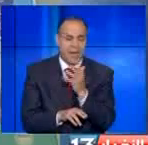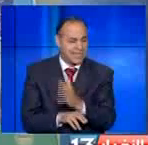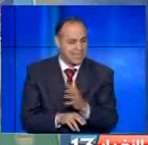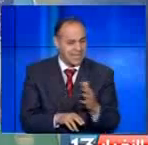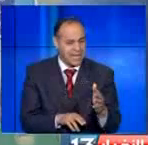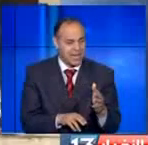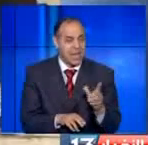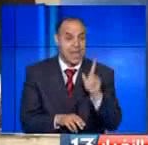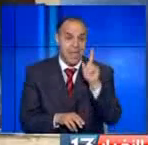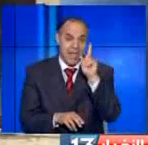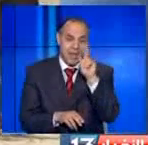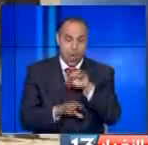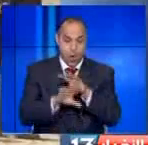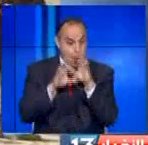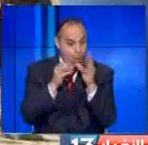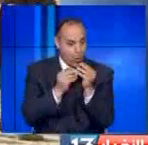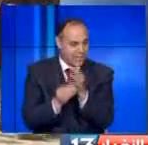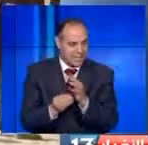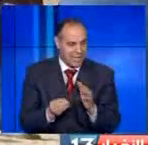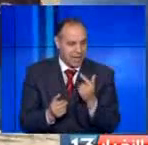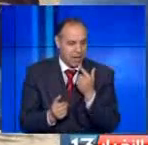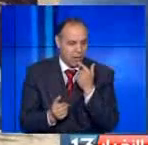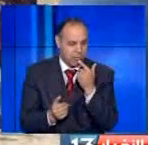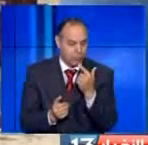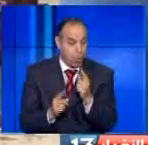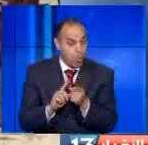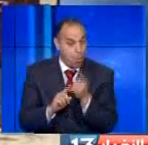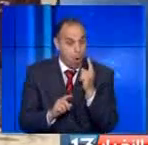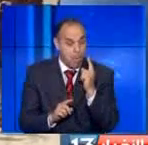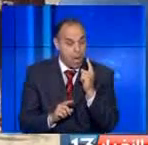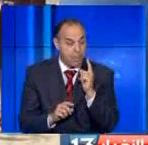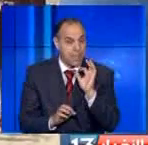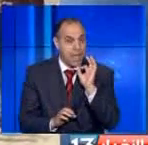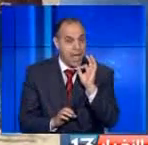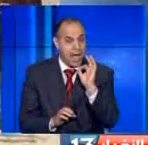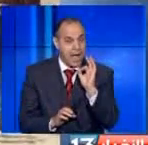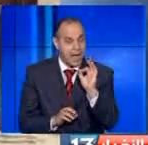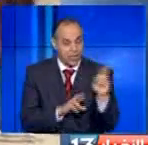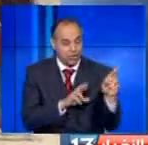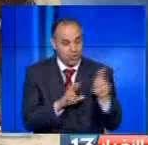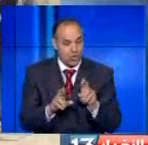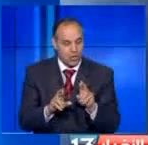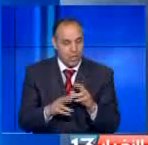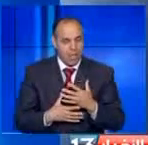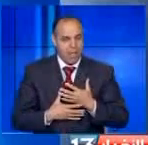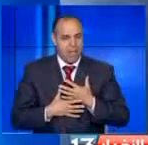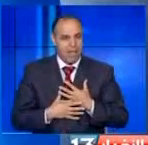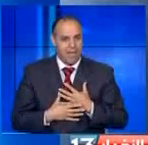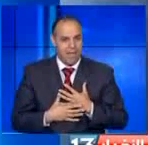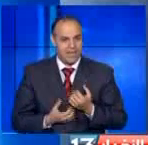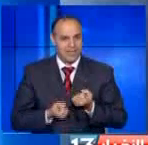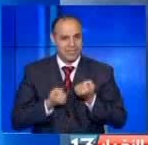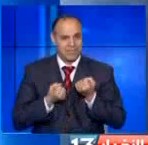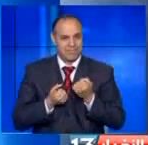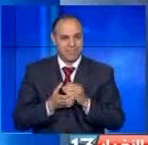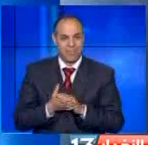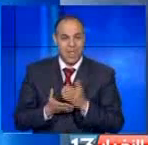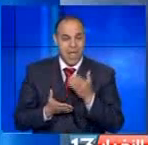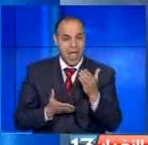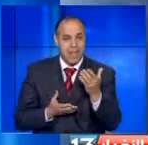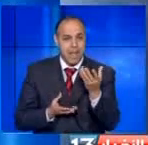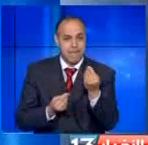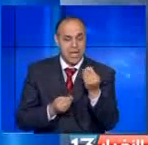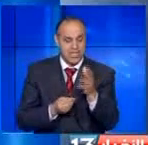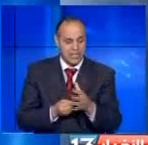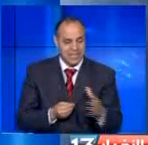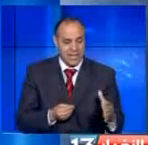التلاميذ، إلا أن جميعهم يعتبرها مهمة جدا لاسترجاع الأنفاس. هذا وكان لعدد